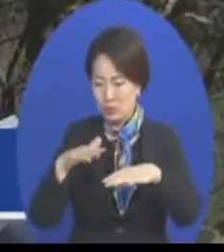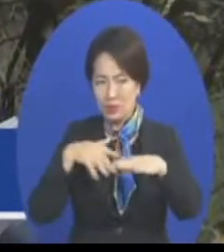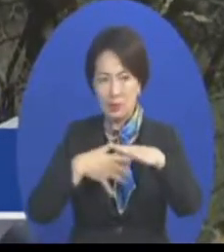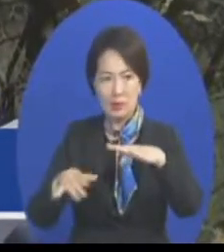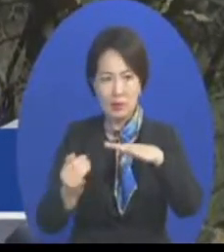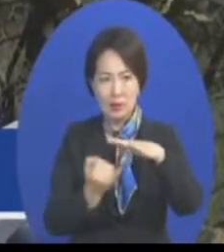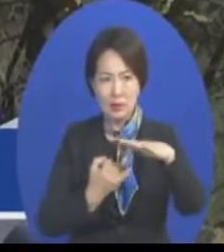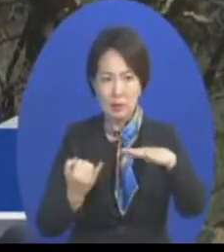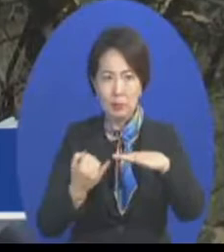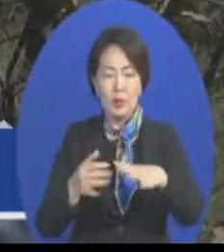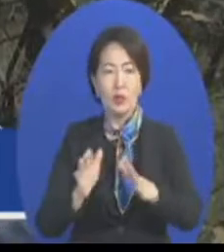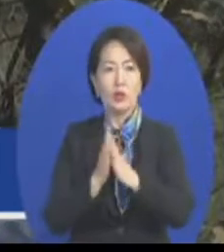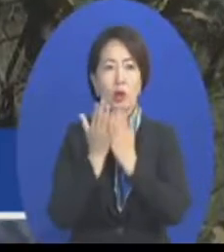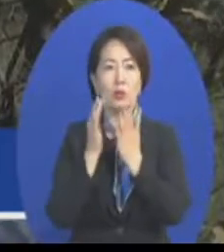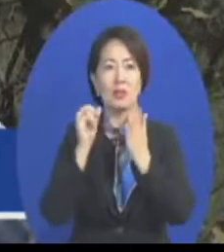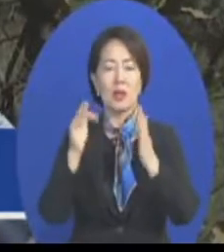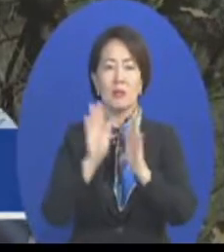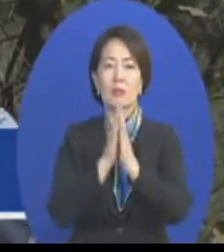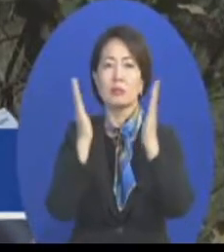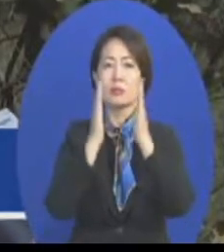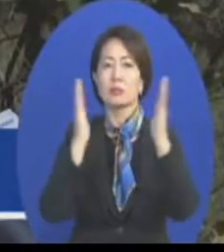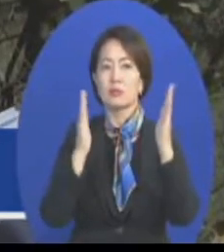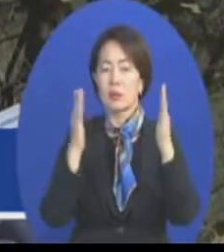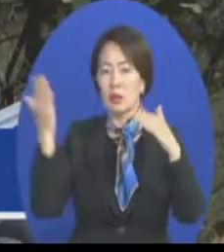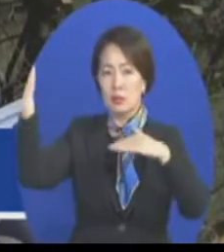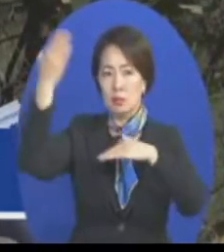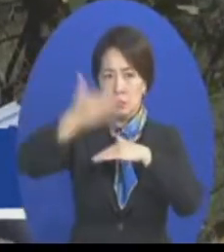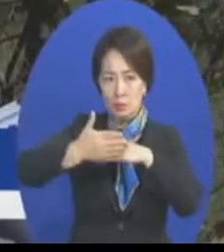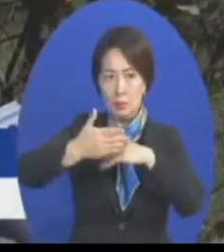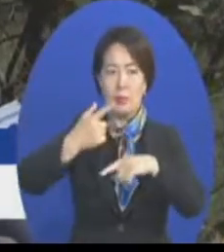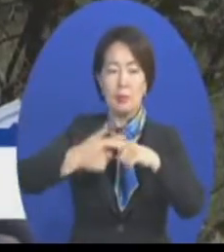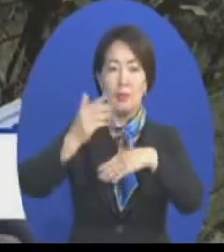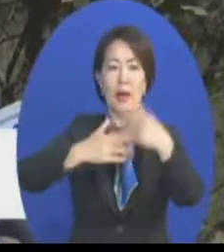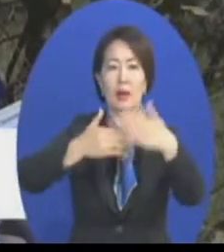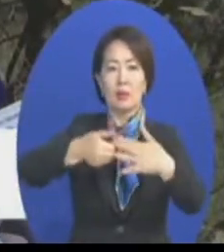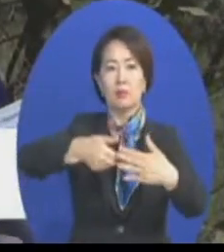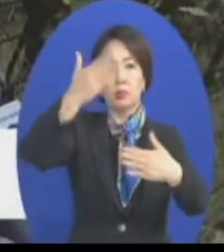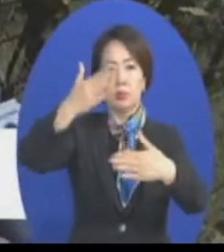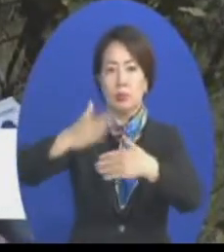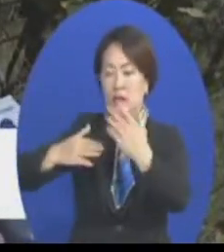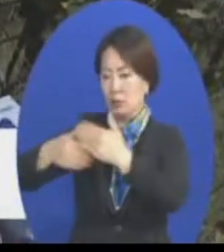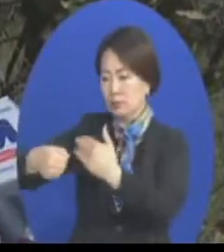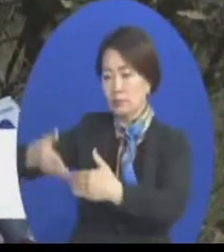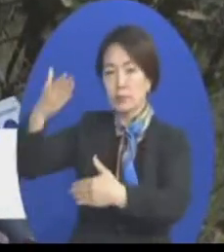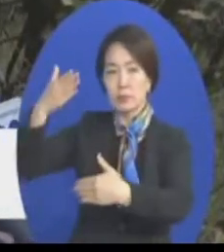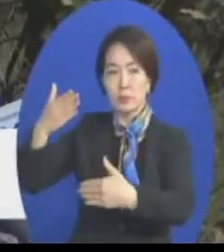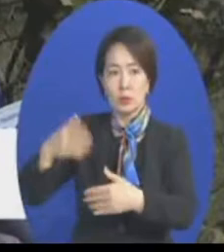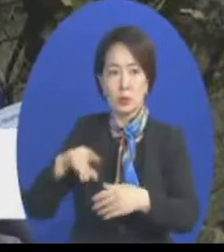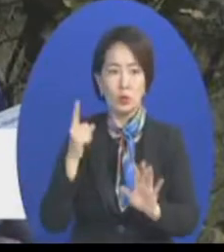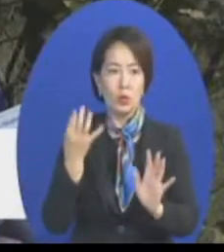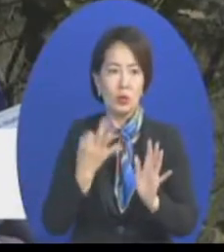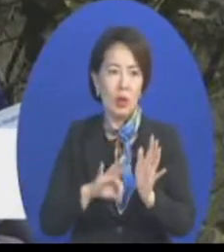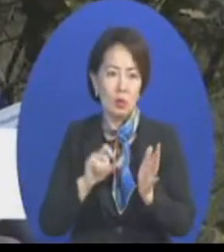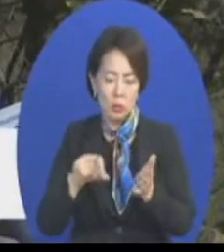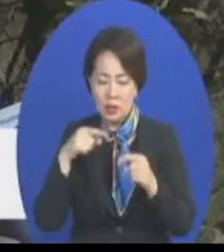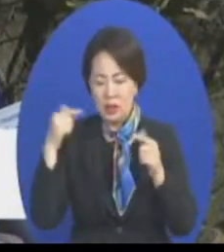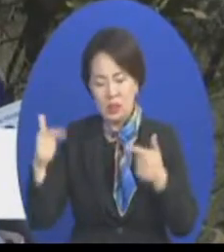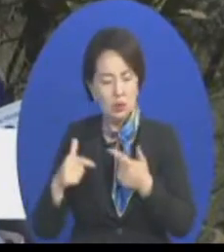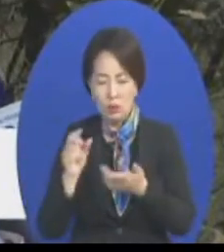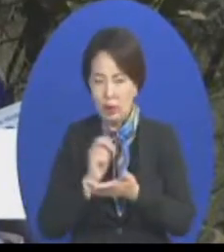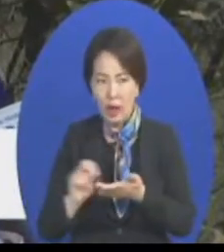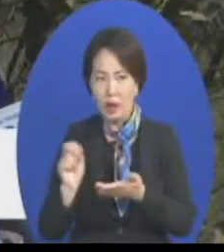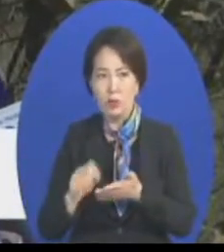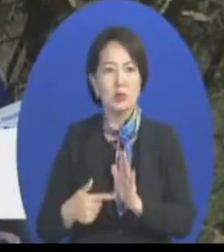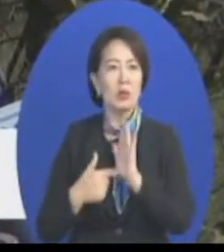Ийм аимшигтэн бүхэл бүтэн номын санг таглаад ингэ баригдаад урд нь ахаад хоёр байрны 180 хүний одоо гарын үсэг эсэргүүцсэн гарын үсгийн